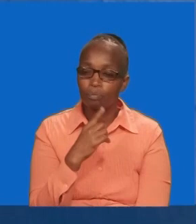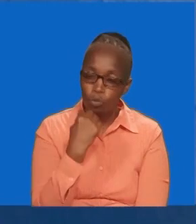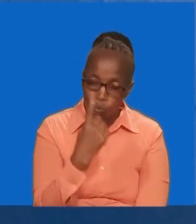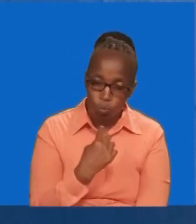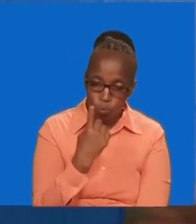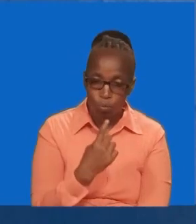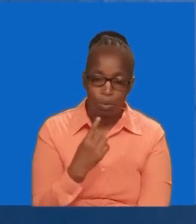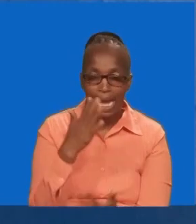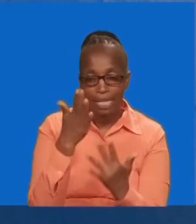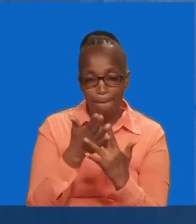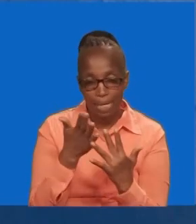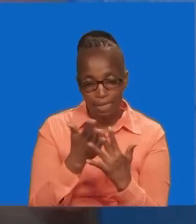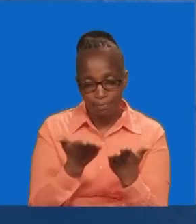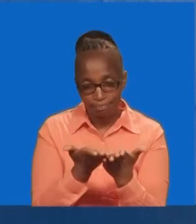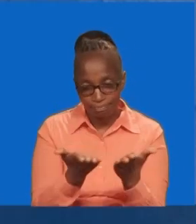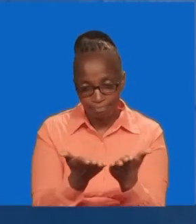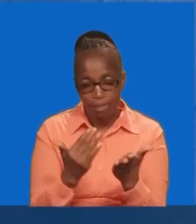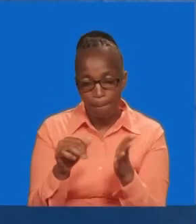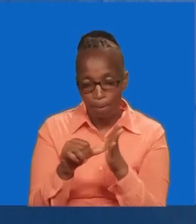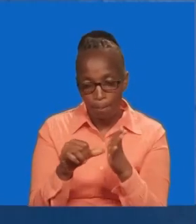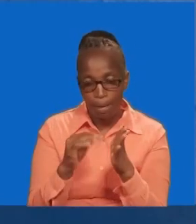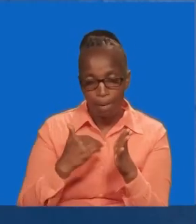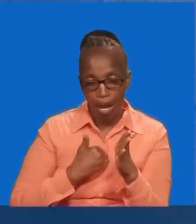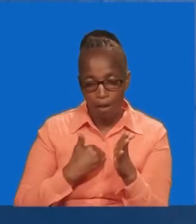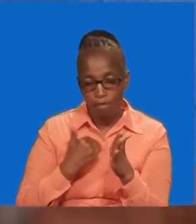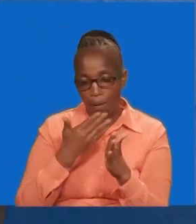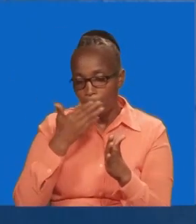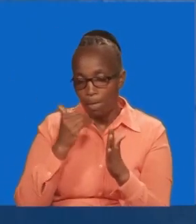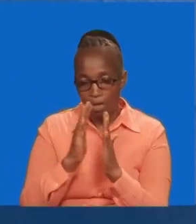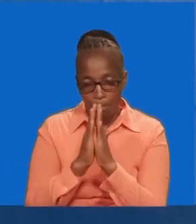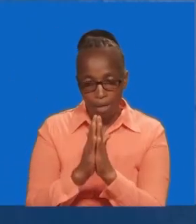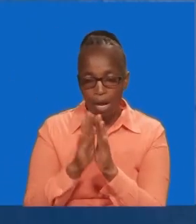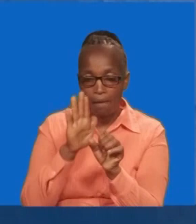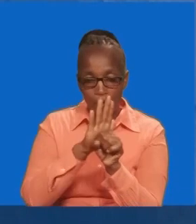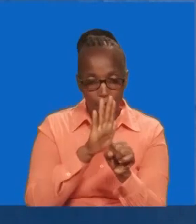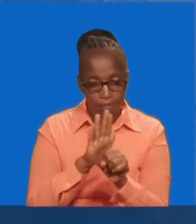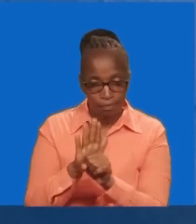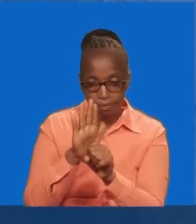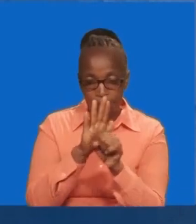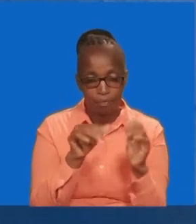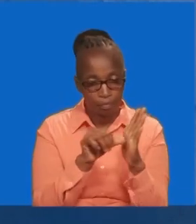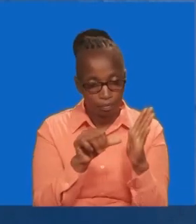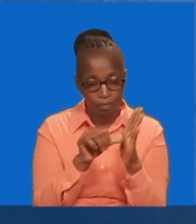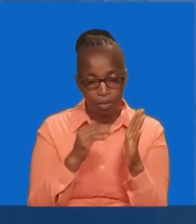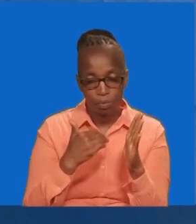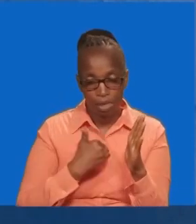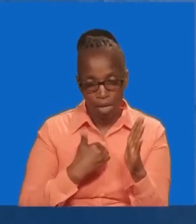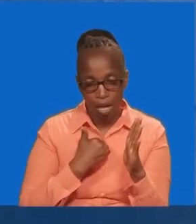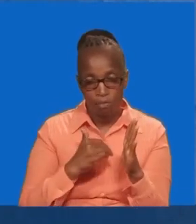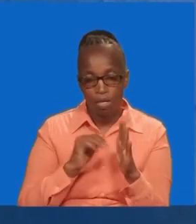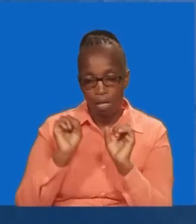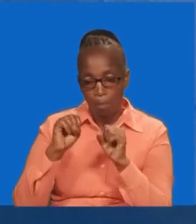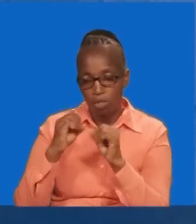chini, ni nani katikati yenu aliye na shida? Na aombe, shida nyingi ambazo tuko nazo, zitamalizwa